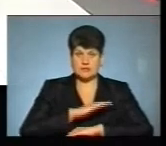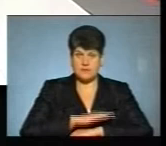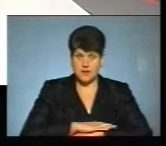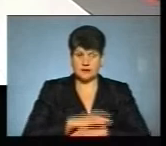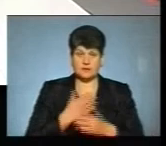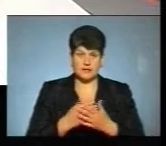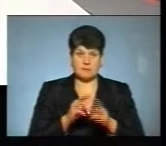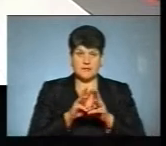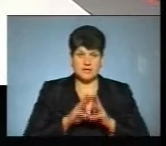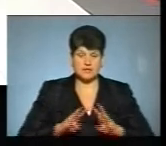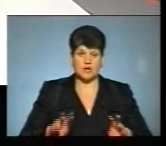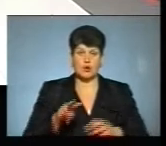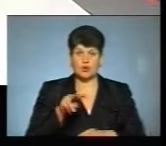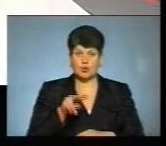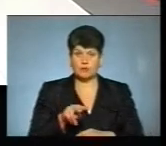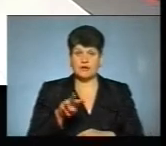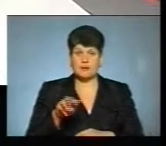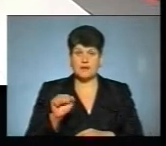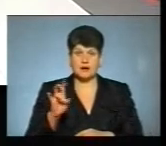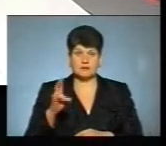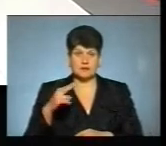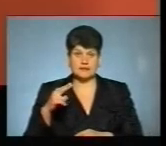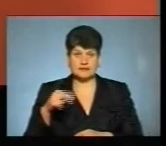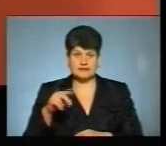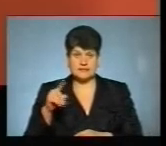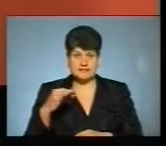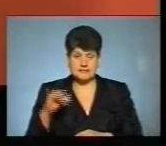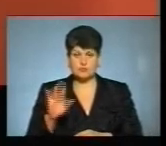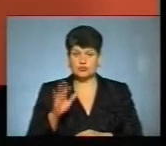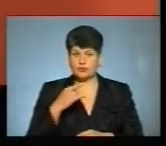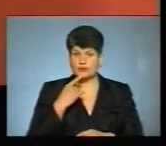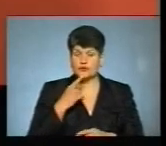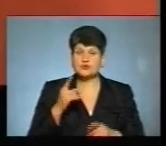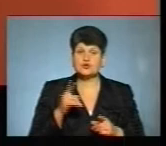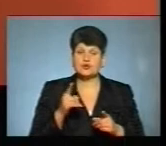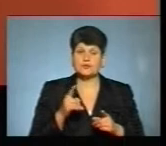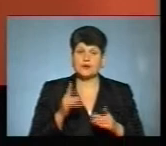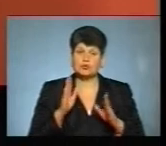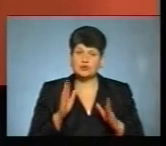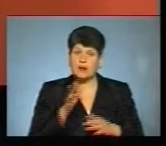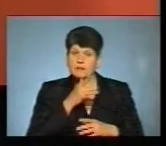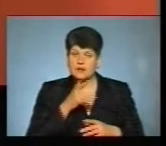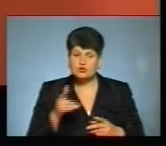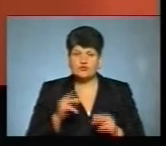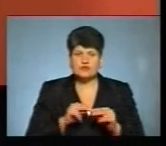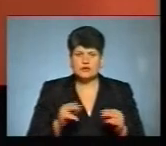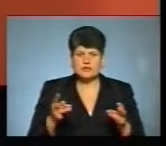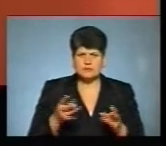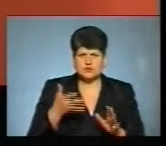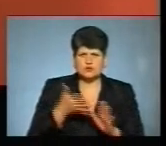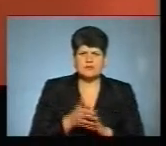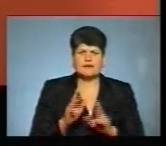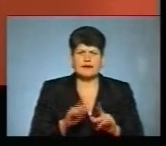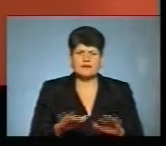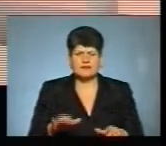прикладу, міністерка Любомира Мандзій сьогодні говорила, що буде певний такий період, коли вчителеві потрібно буде зорієнтуватися, як засвоїли матеріал